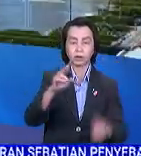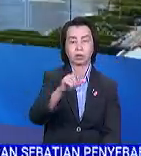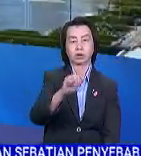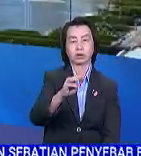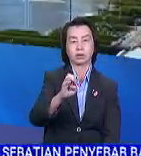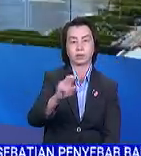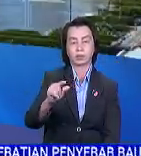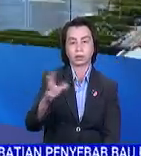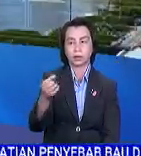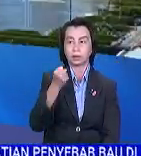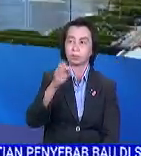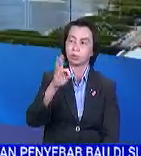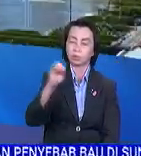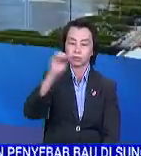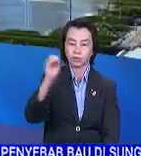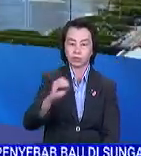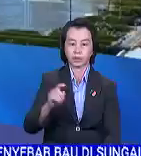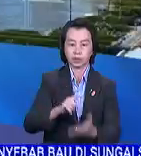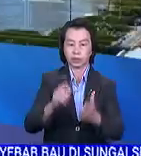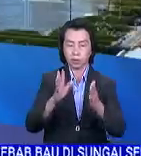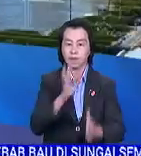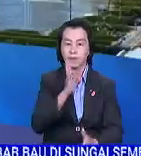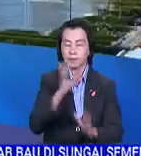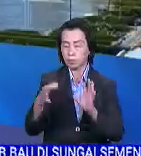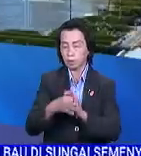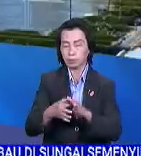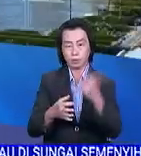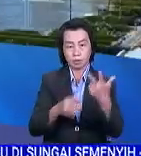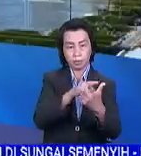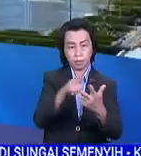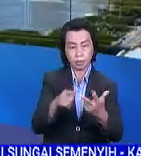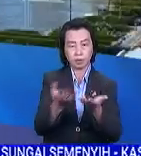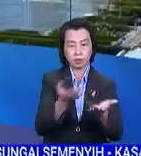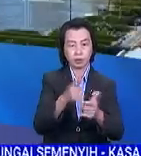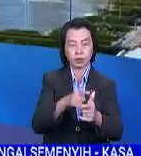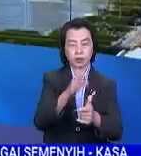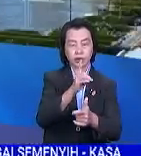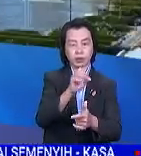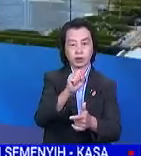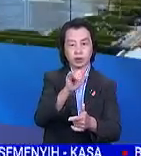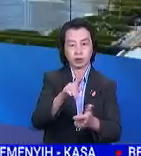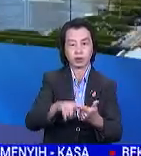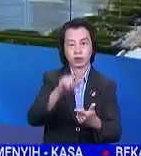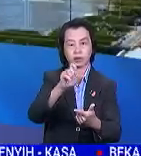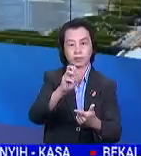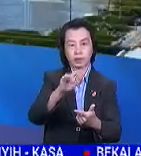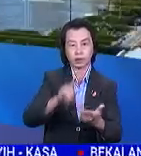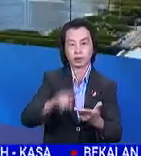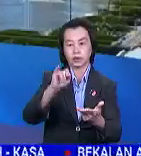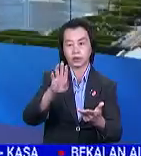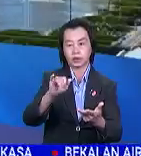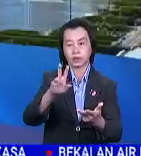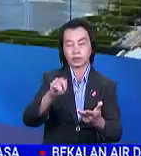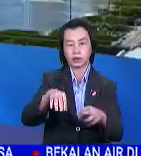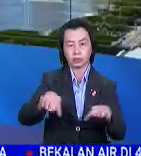90%. penerbit program Roslin Thai berkata gabungan tiga perkhidmatan radio iaitu bisaya Lun bawang dan Iban untuk